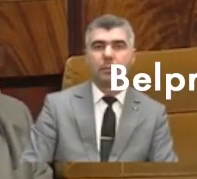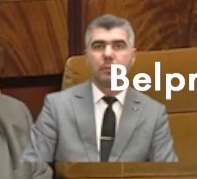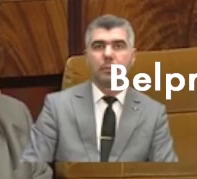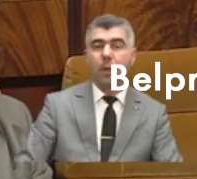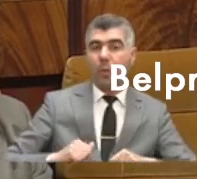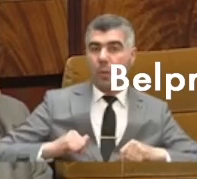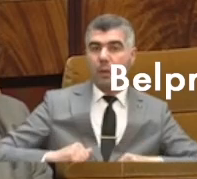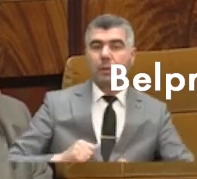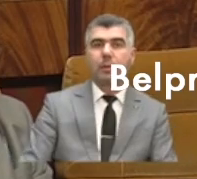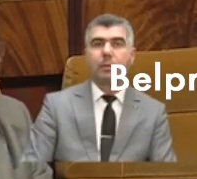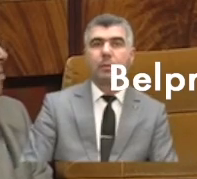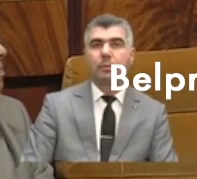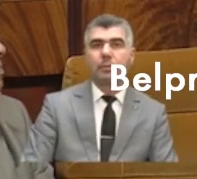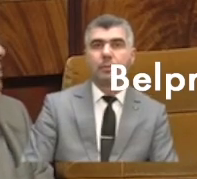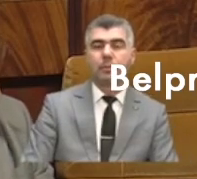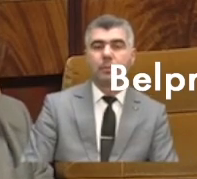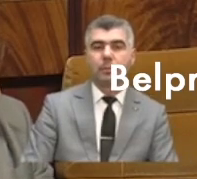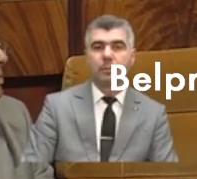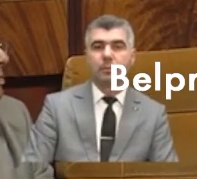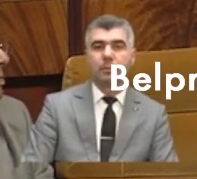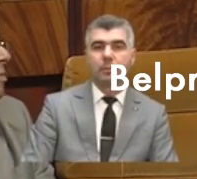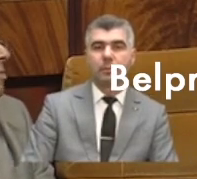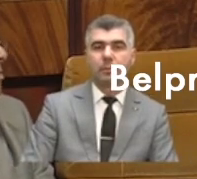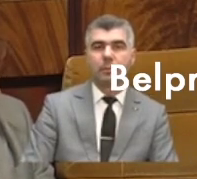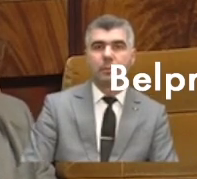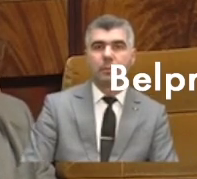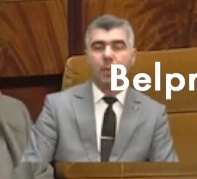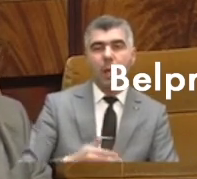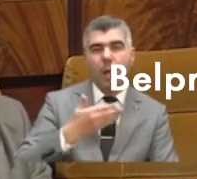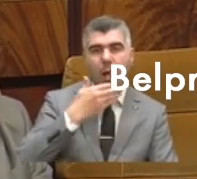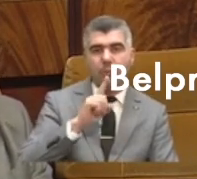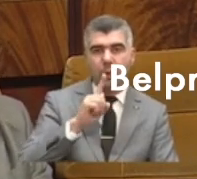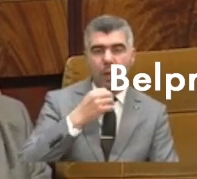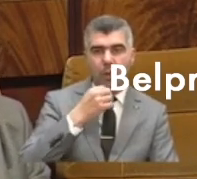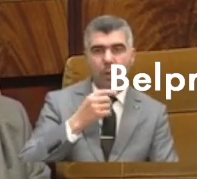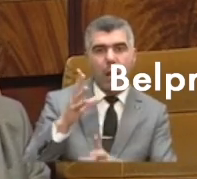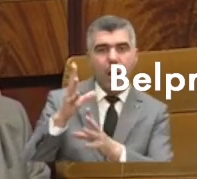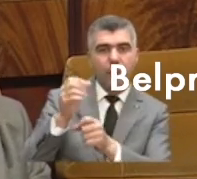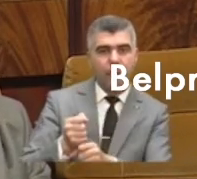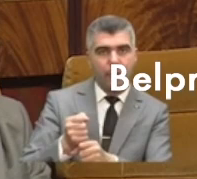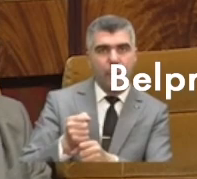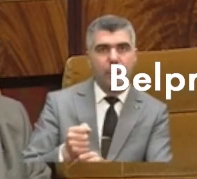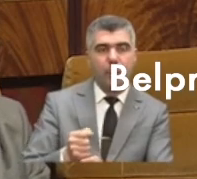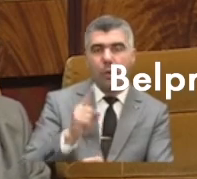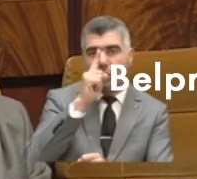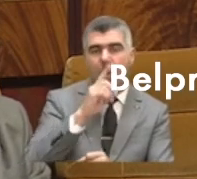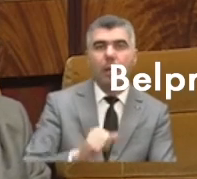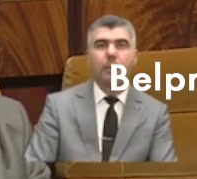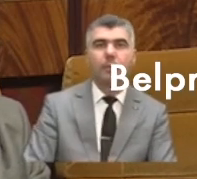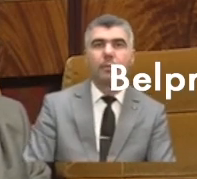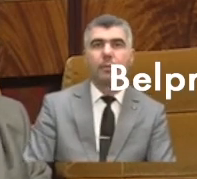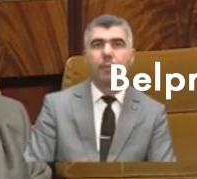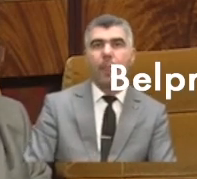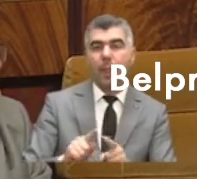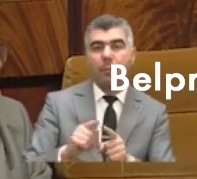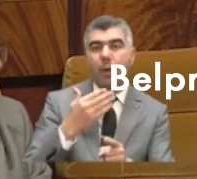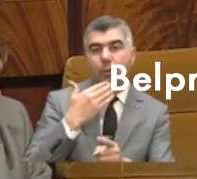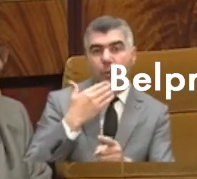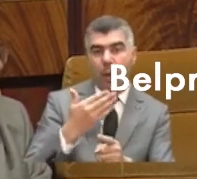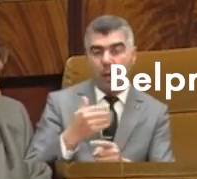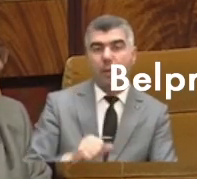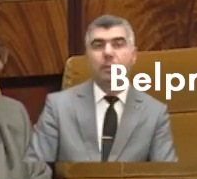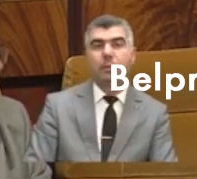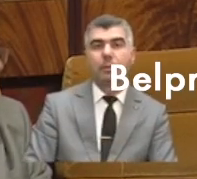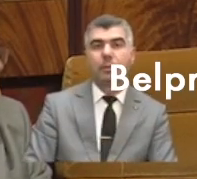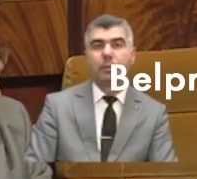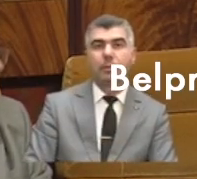السيدة الوزيرة، السلام، الحمد لله بالسلامة والشفاء طهورا الحمد لله. كنشكروك لأنك